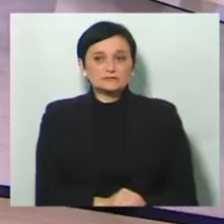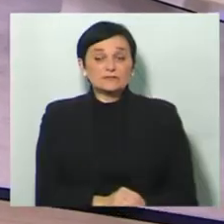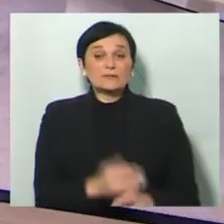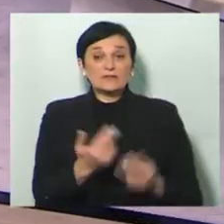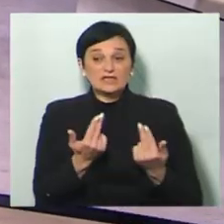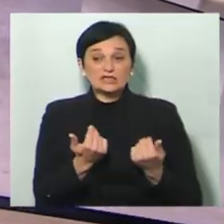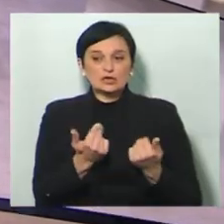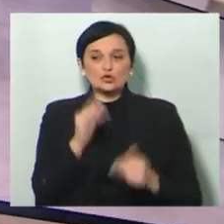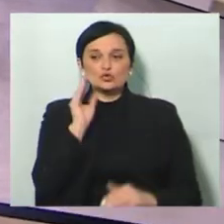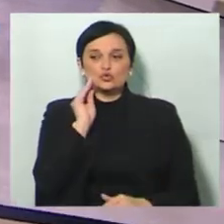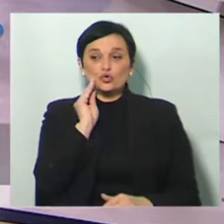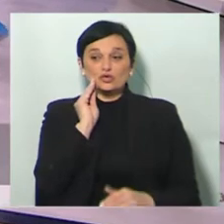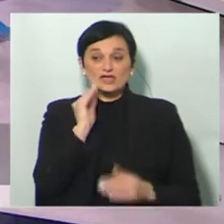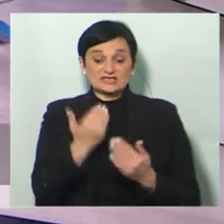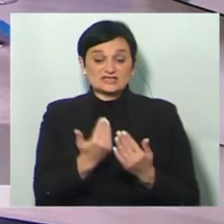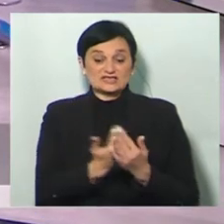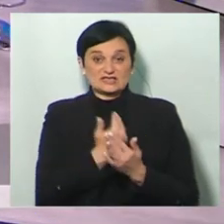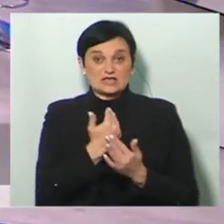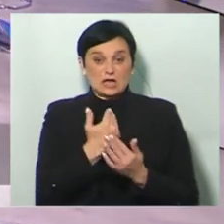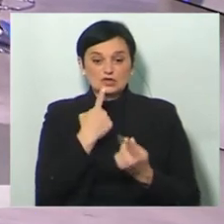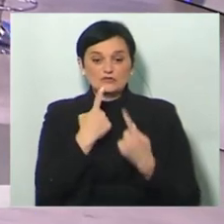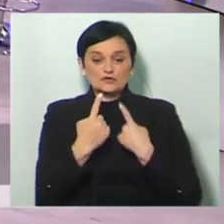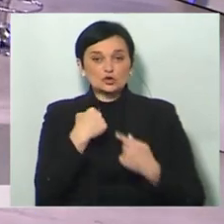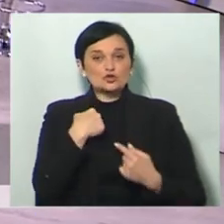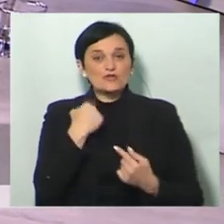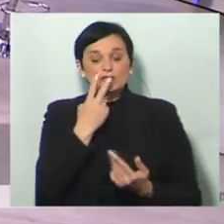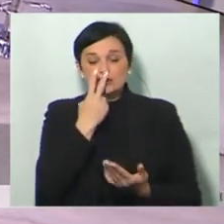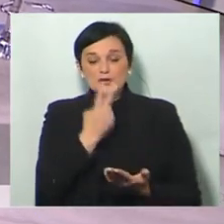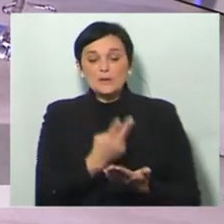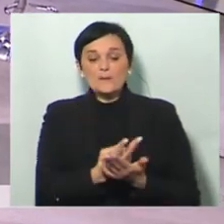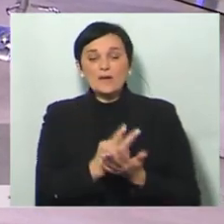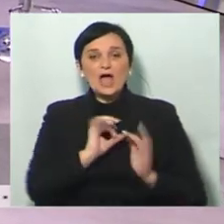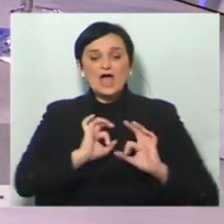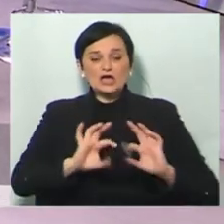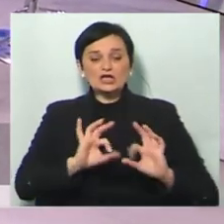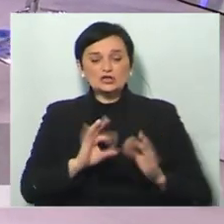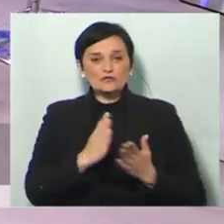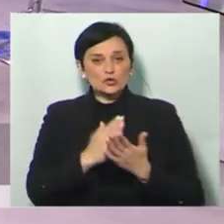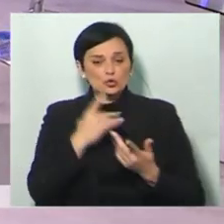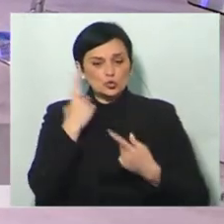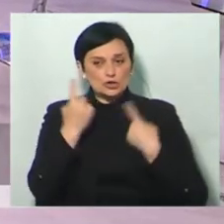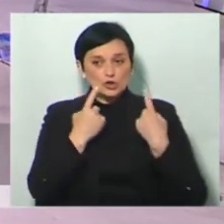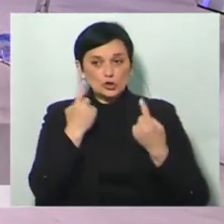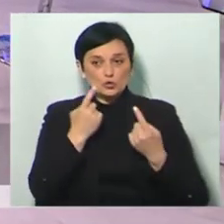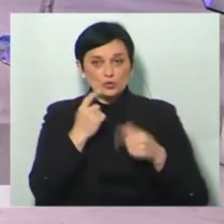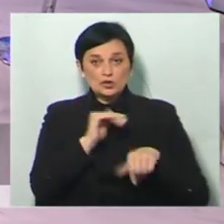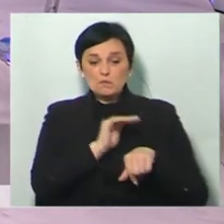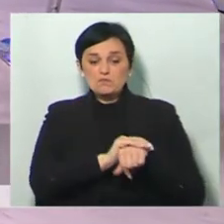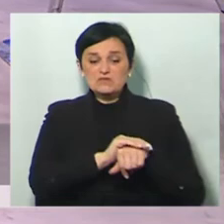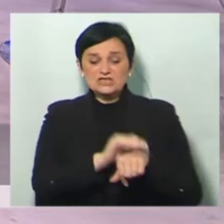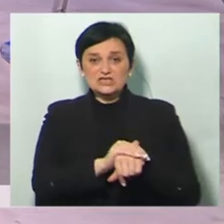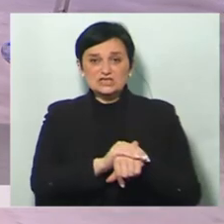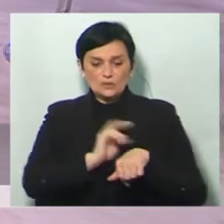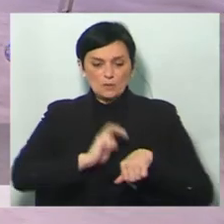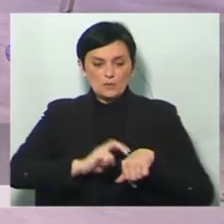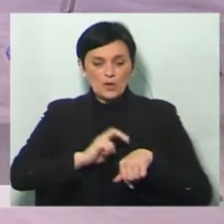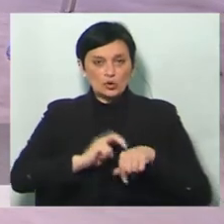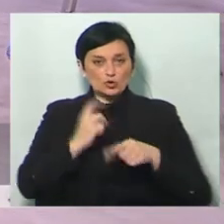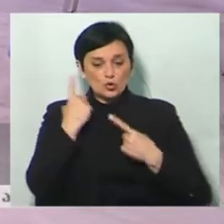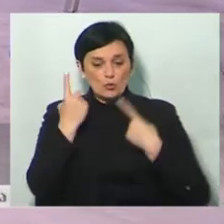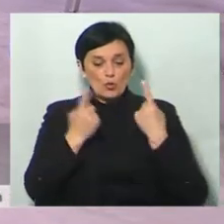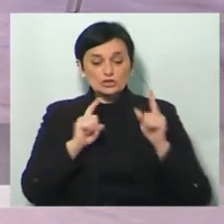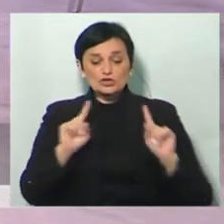Დიახ. Როდესაც სიახლეზე ვსაუბრობთ, ჩვენ მხედველობაში გვაქვს ინფორმაცია, სწორედ მტკისებითი მედიცინის